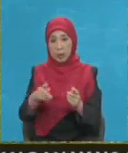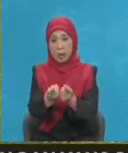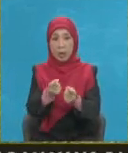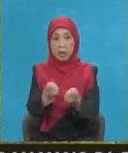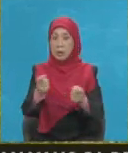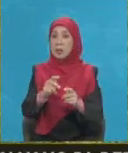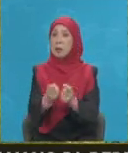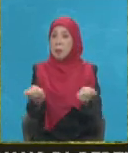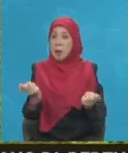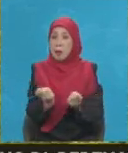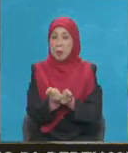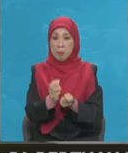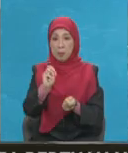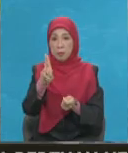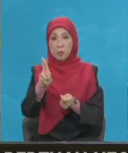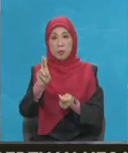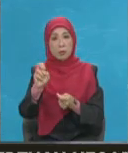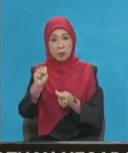Museum Alat Kebesaran Diraja.